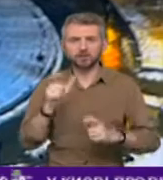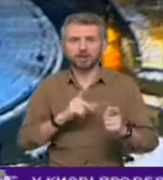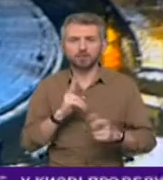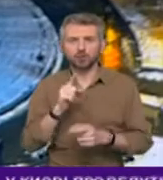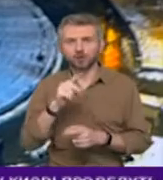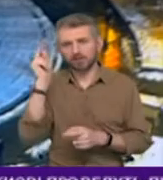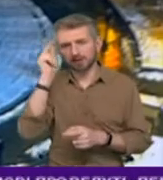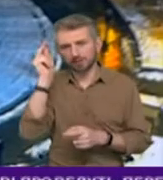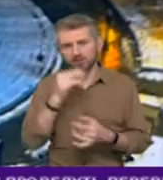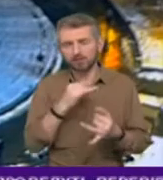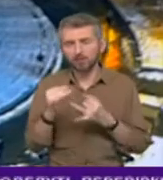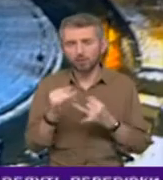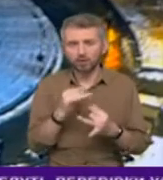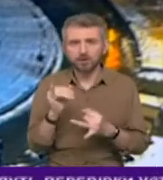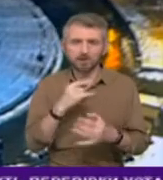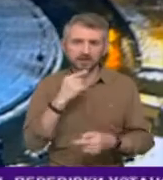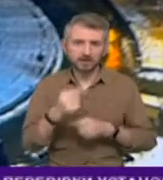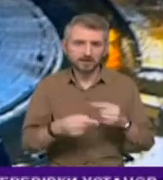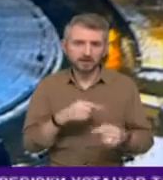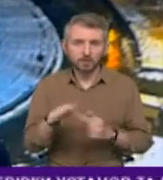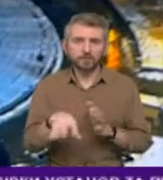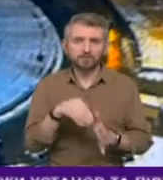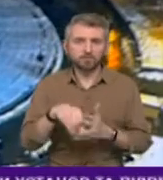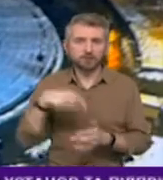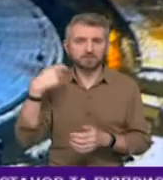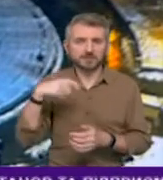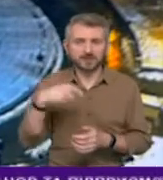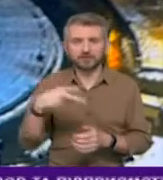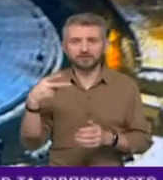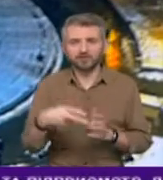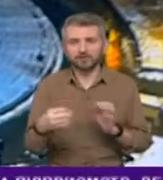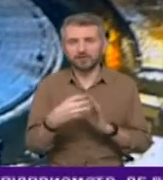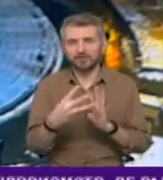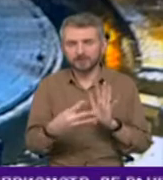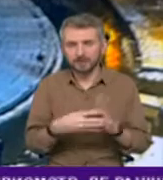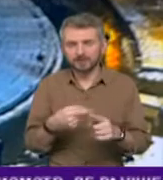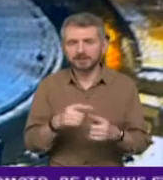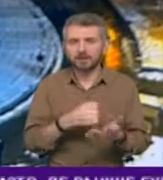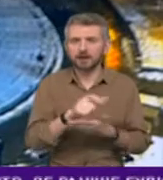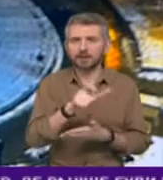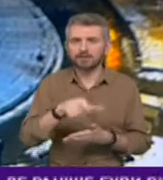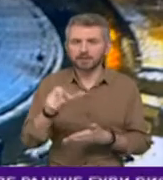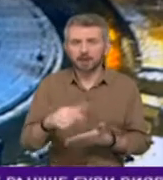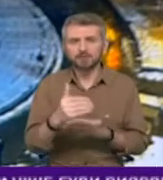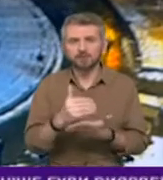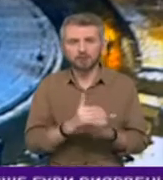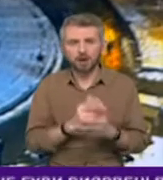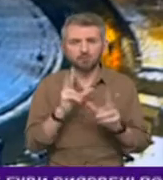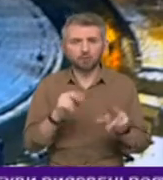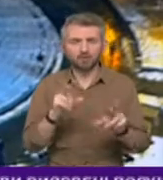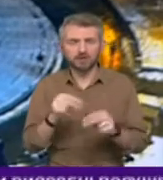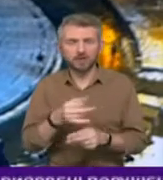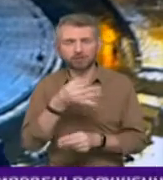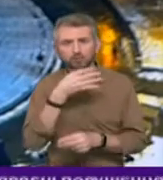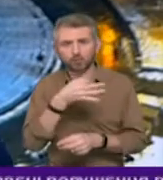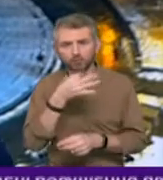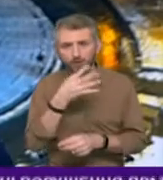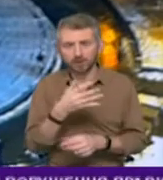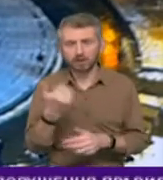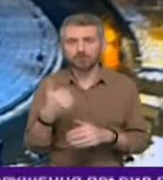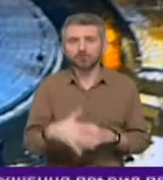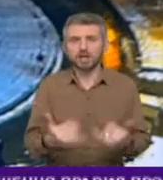21 травня вже, і це перший тест. Це буде вже загальнонаціональна кампанія, так? Загальнонаціональна кампанія, ми почнемо з математики, 23-го. Всі, хто математики,